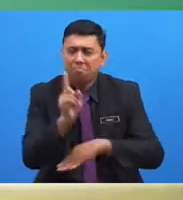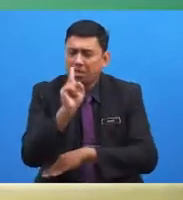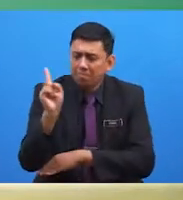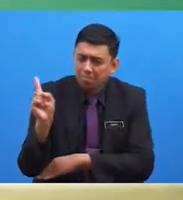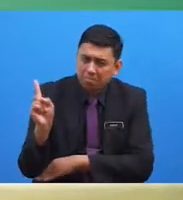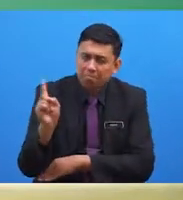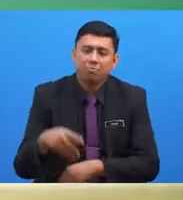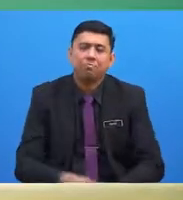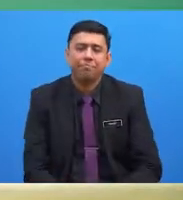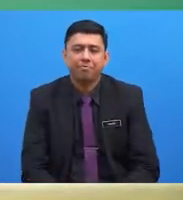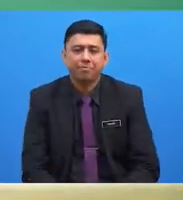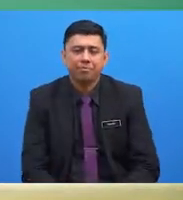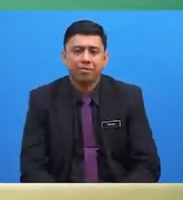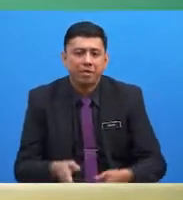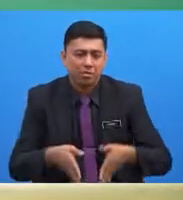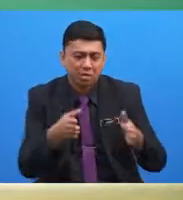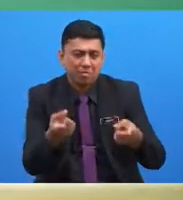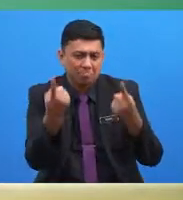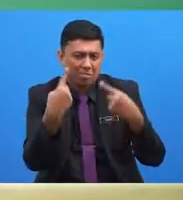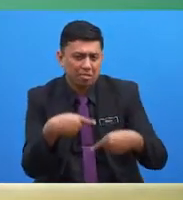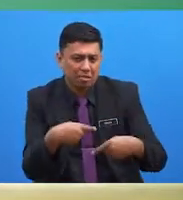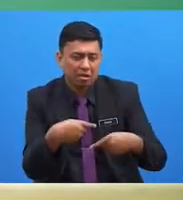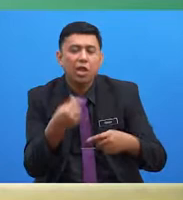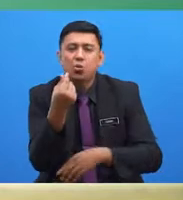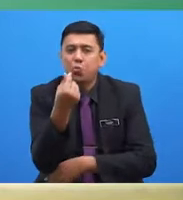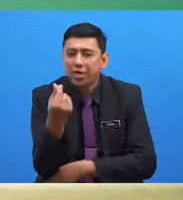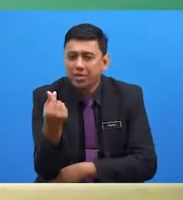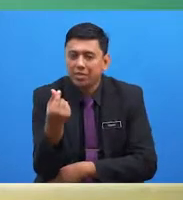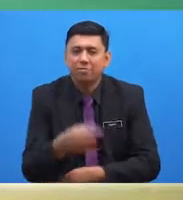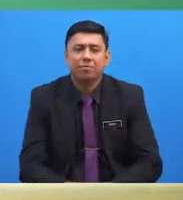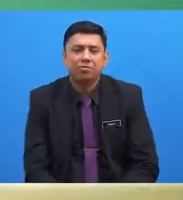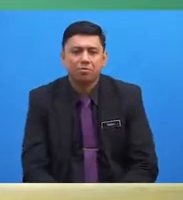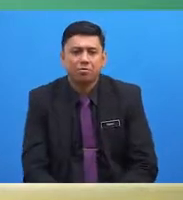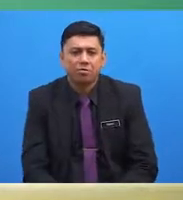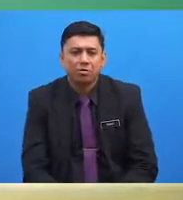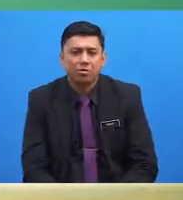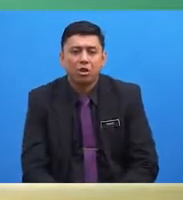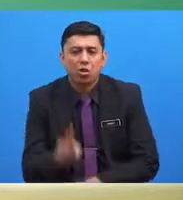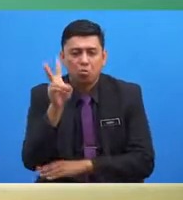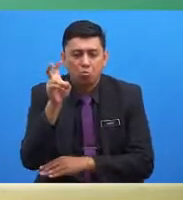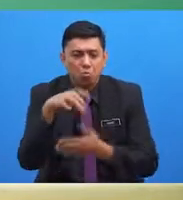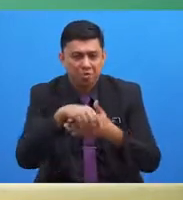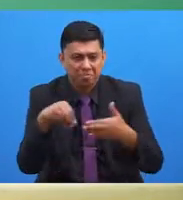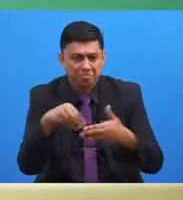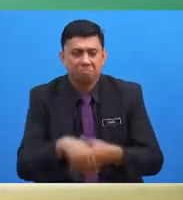Bukan jalan itu. Jalan mendatangkan wang. Aku ya. Sudah ada RM20.